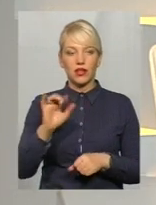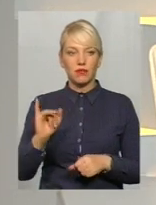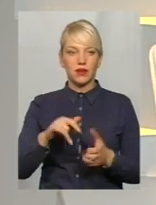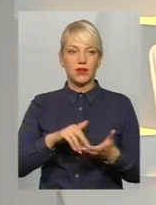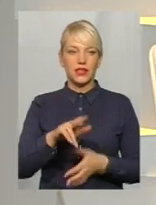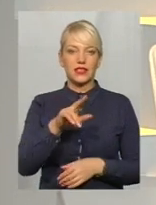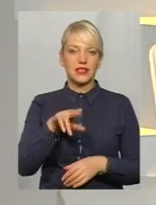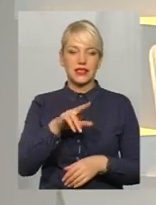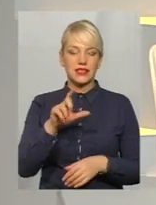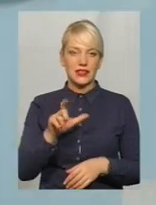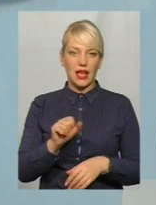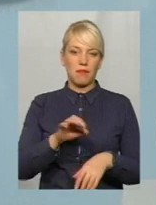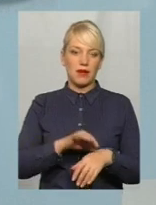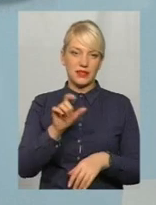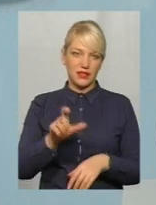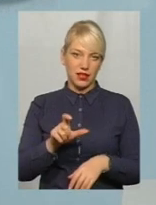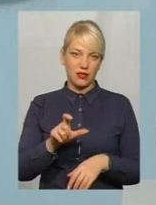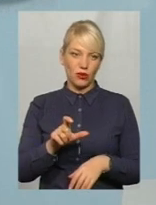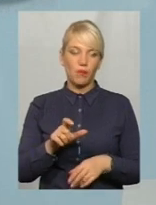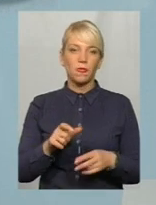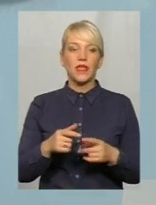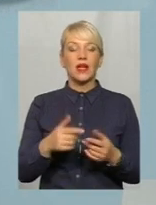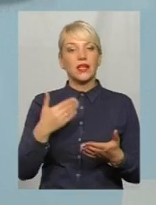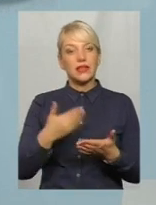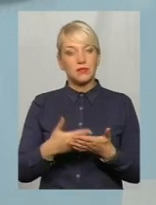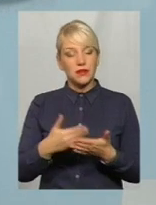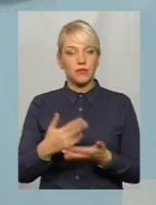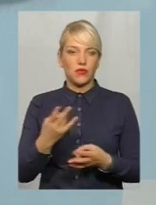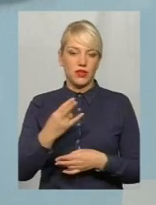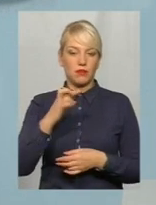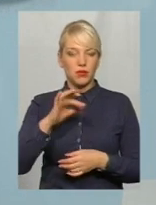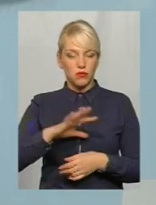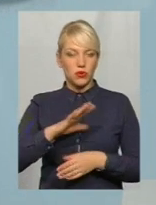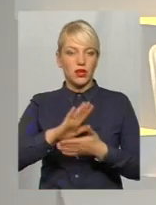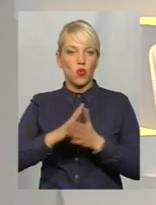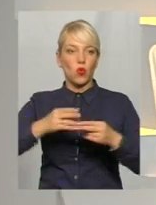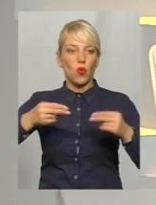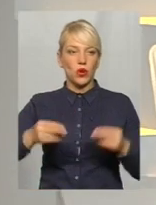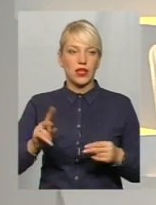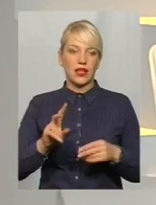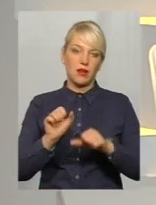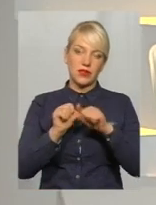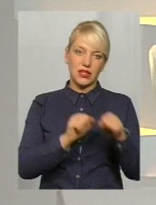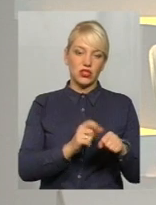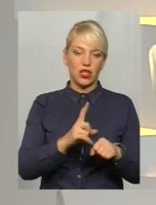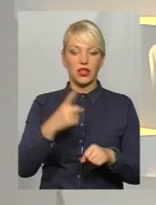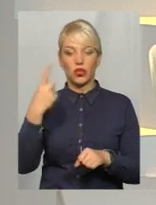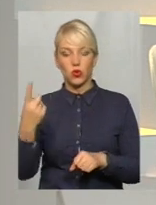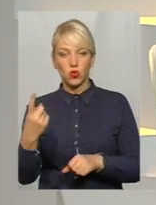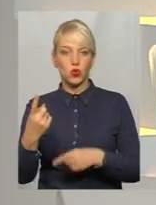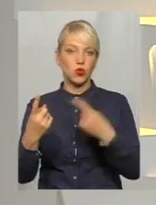за пацієнтом, начебто теоретично мала бути би ця угода, яка б захищала і одну, і іншу